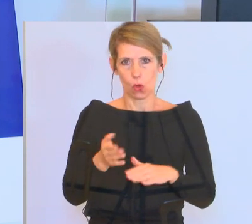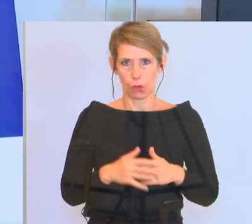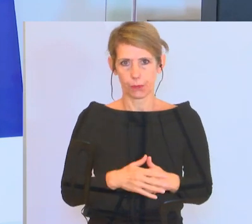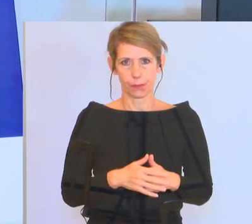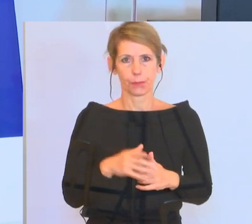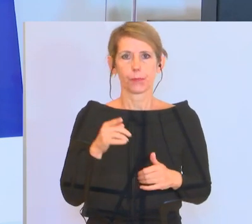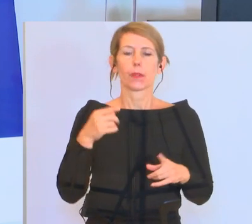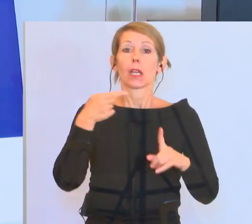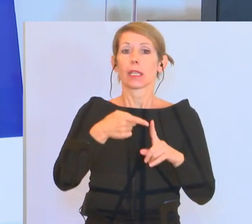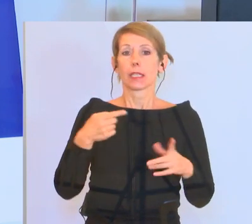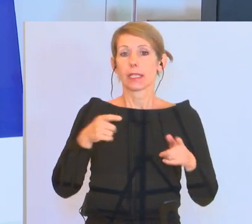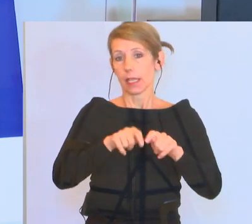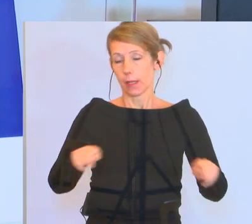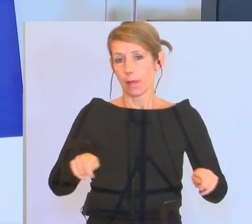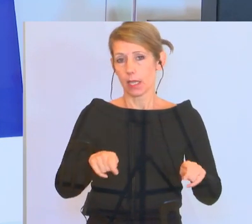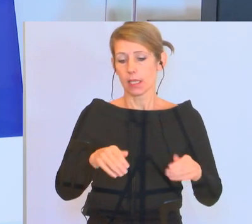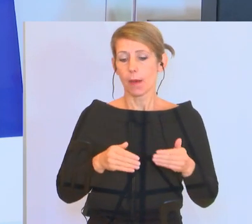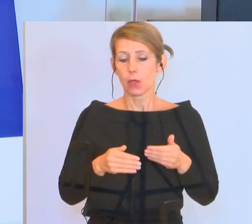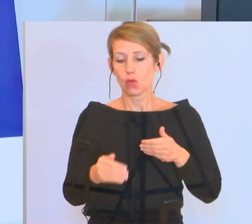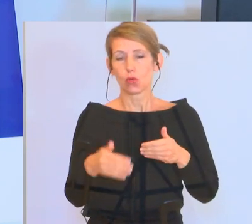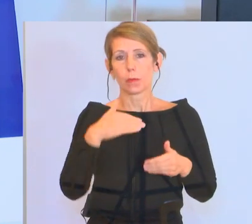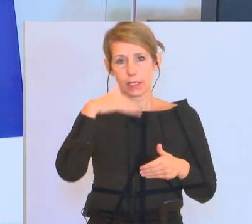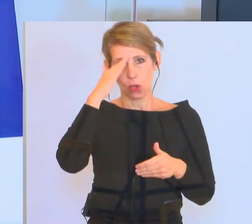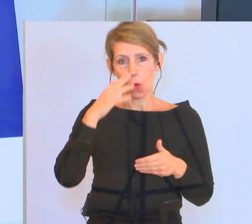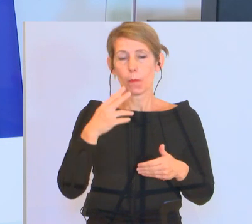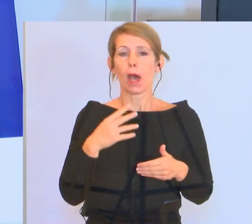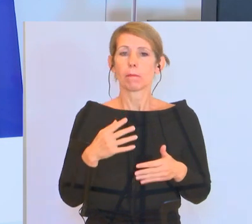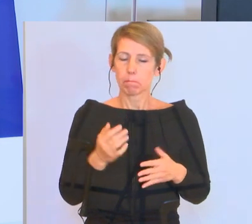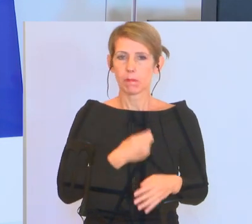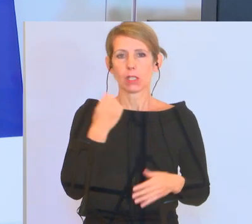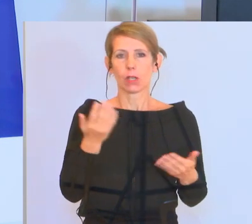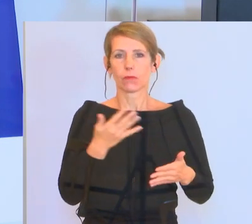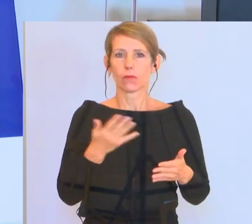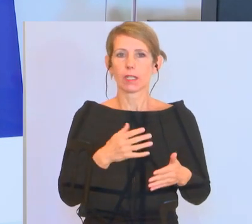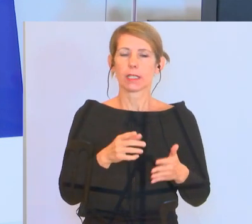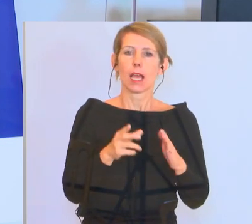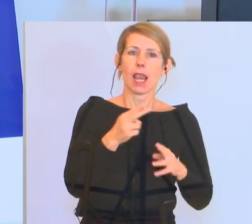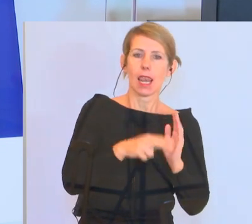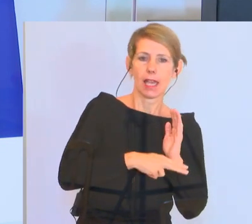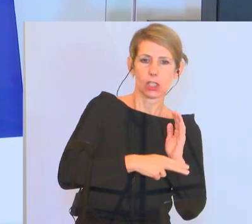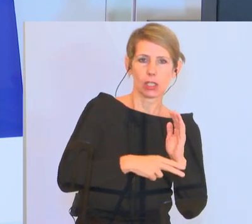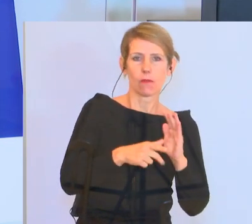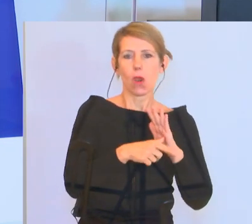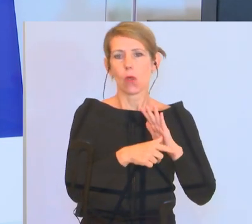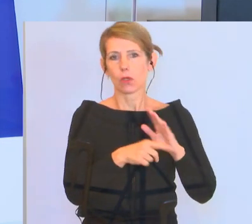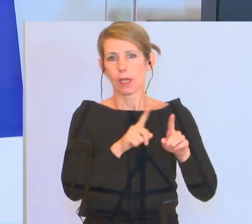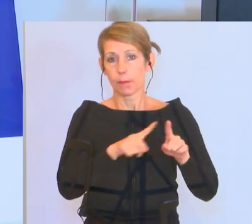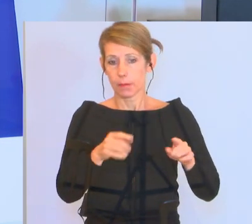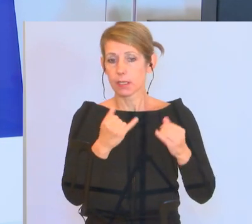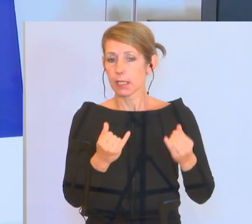gezielten Maßnahmen über den Sommer erreichen, dass wir von einer Lehrstellenlücke hin zu einem Lehrstellenüberhang gekommen